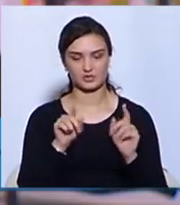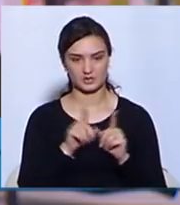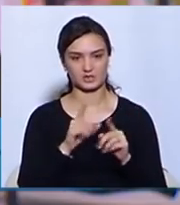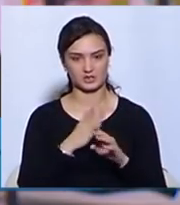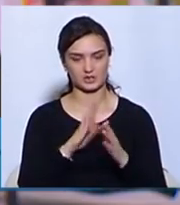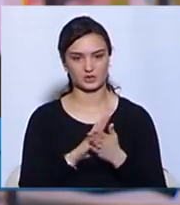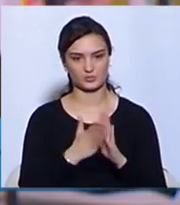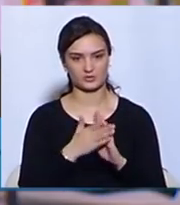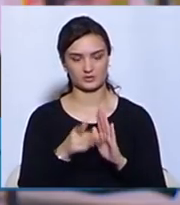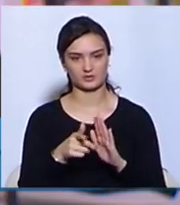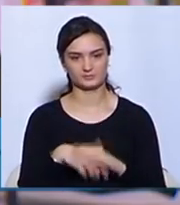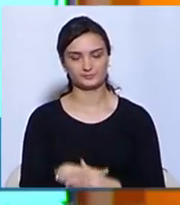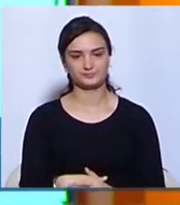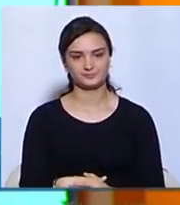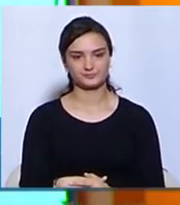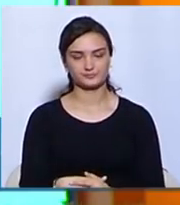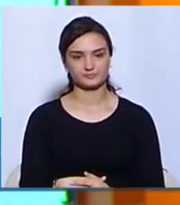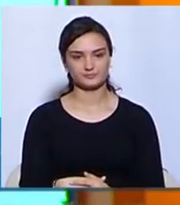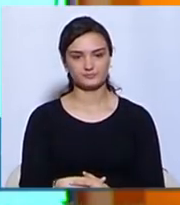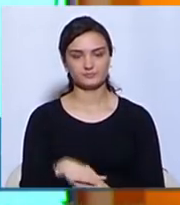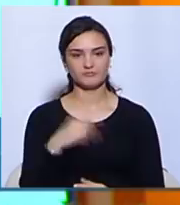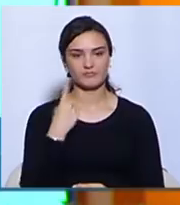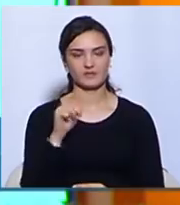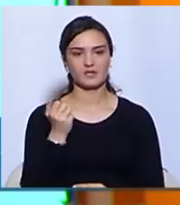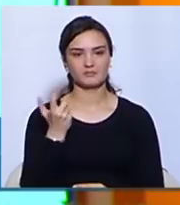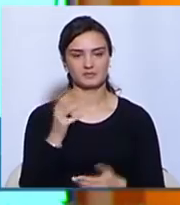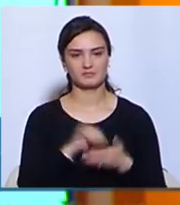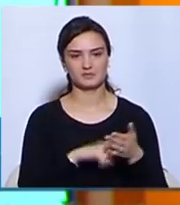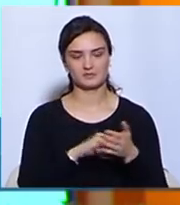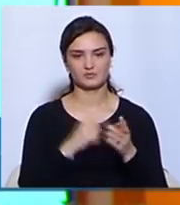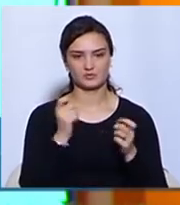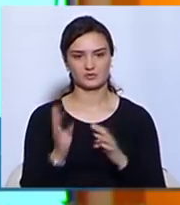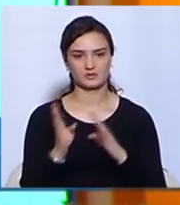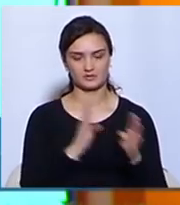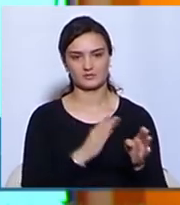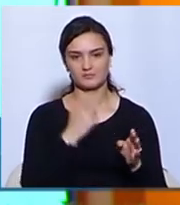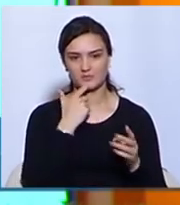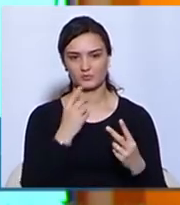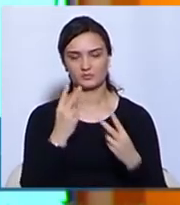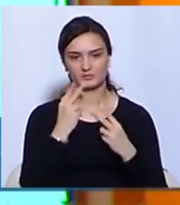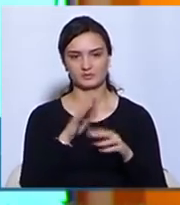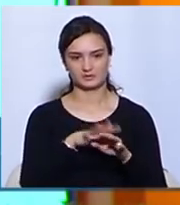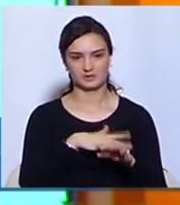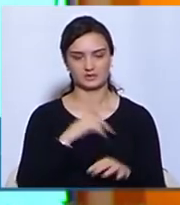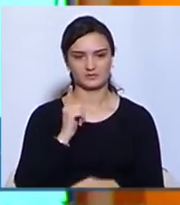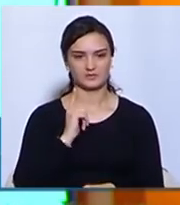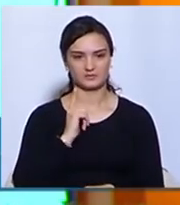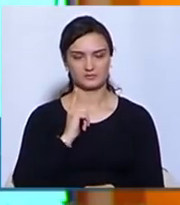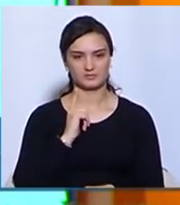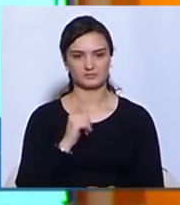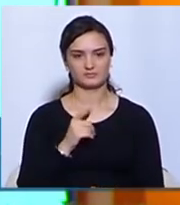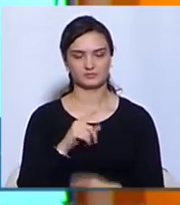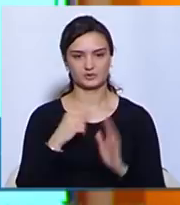ასეთი სიტუაცია. დიახ, აი სხვა რამდენიმე მიზეზი მოდით ცოტა ხნით გადავდოთ. მაყურებელი დიდი ხანია გველოდება მას უნდა რომ